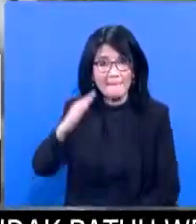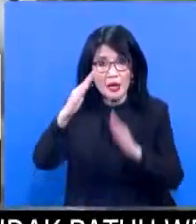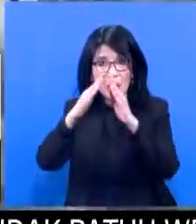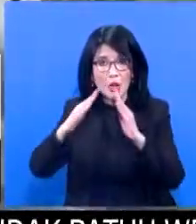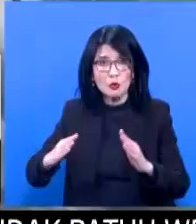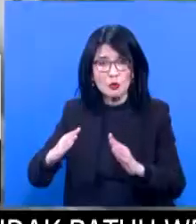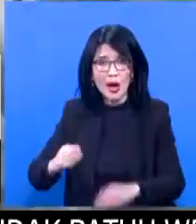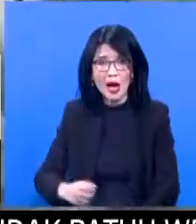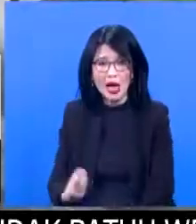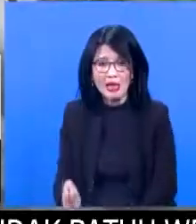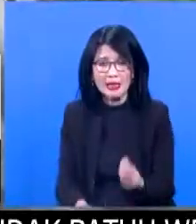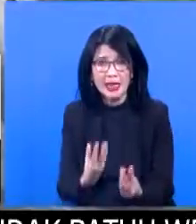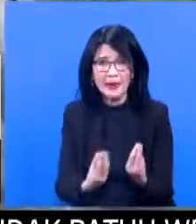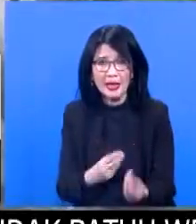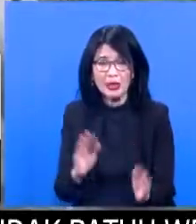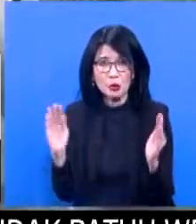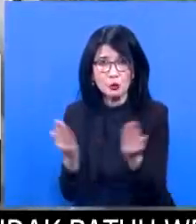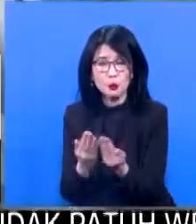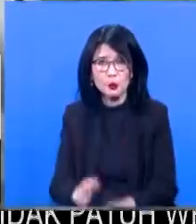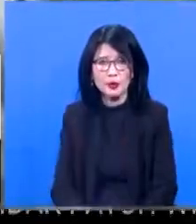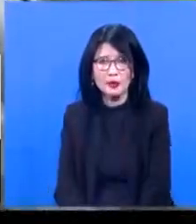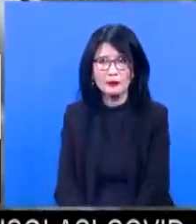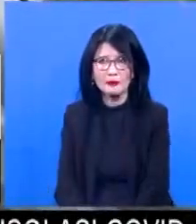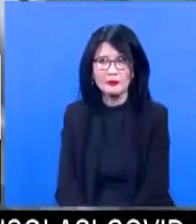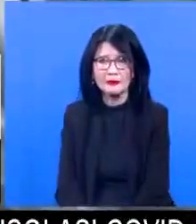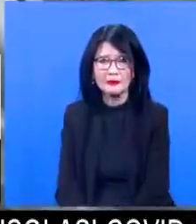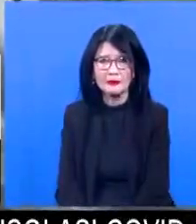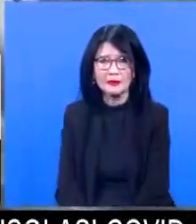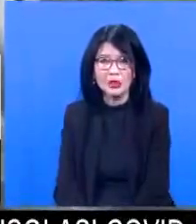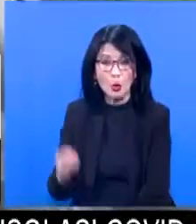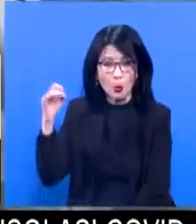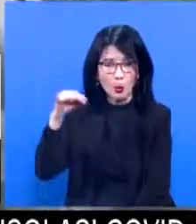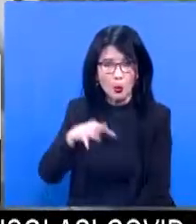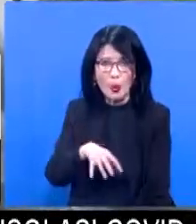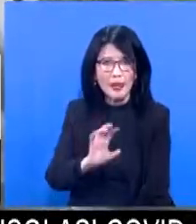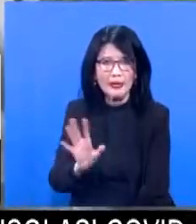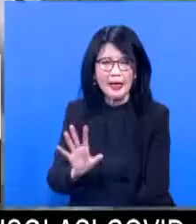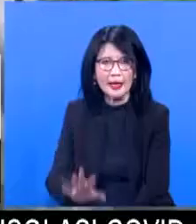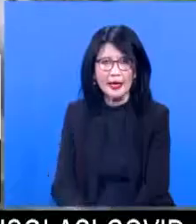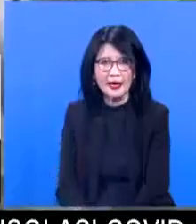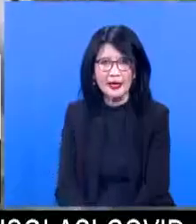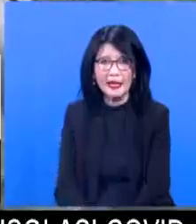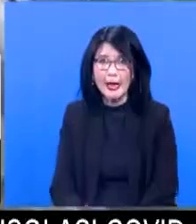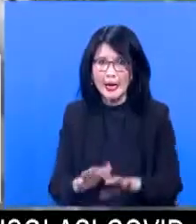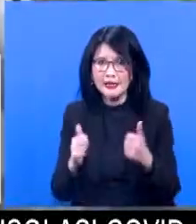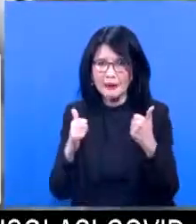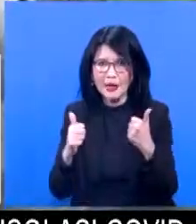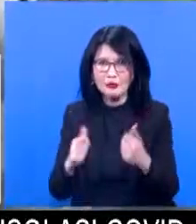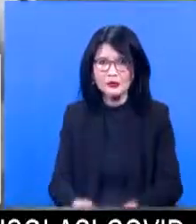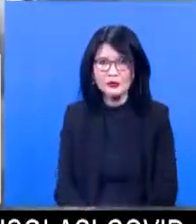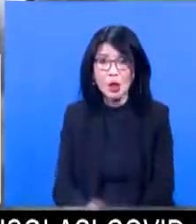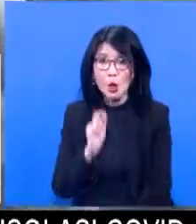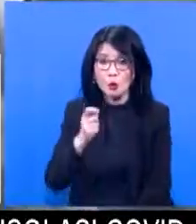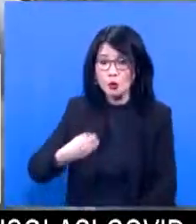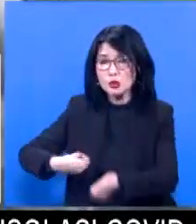dalam greenhouse yang tertutup sehingga hama tidak bisa masuk dan hasil pun lumayan. Kemudian untuk